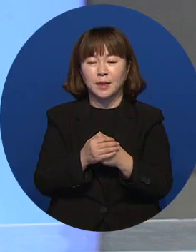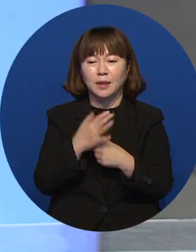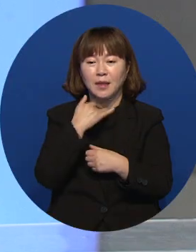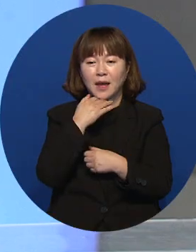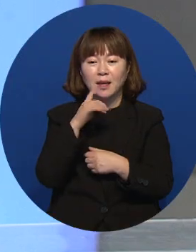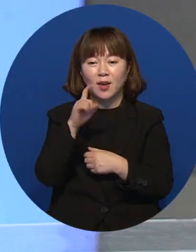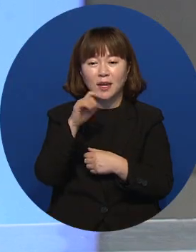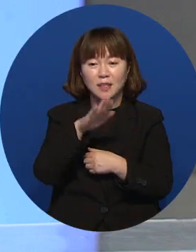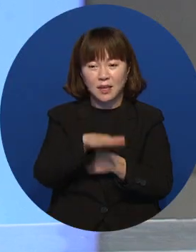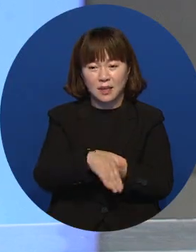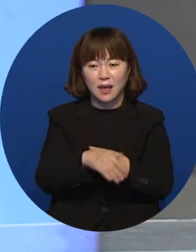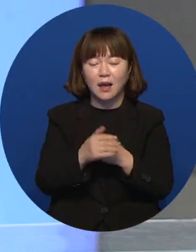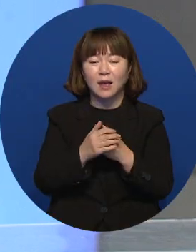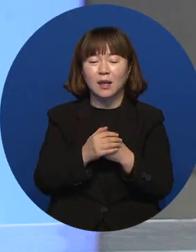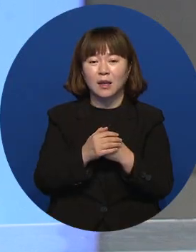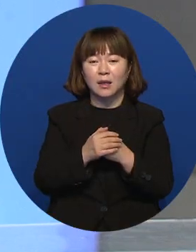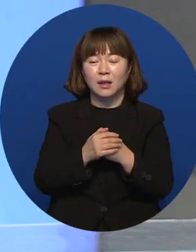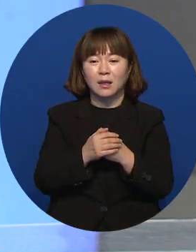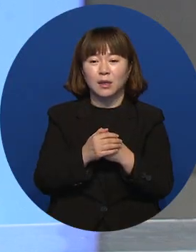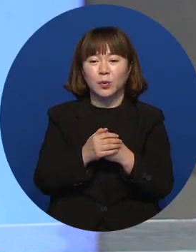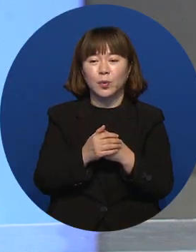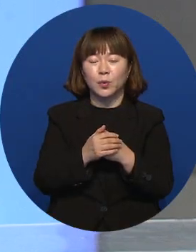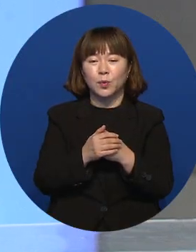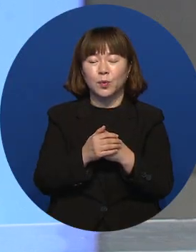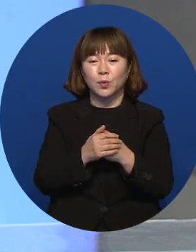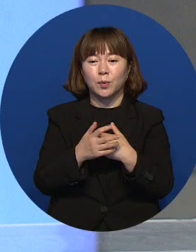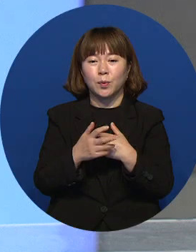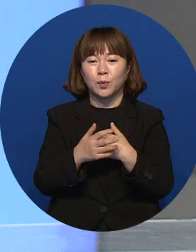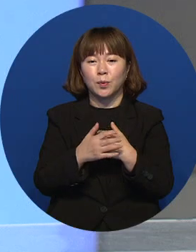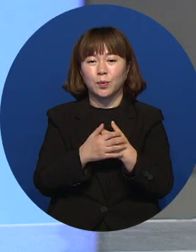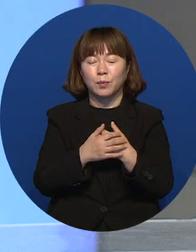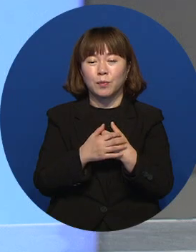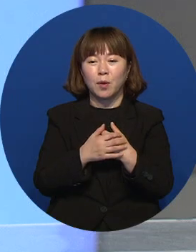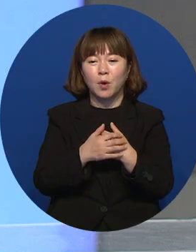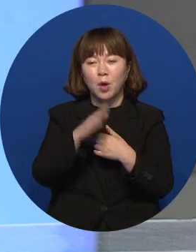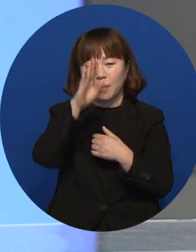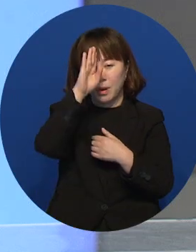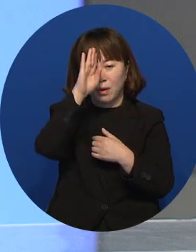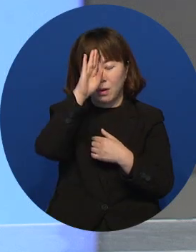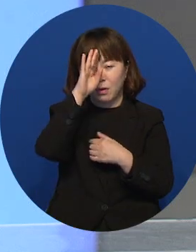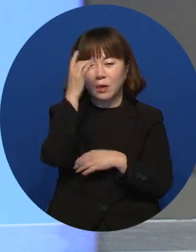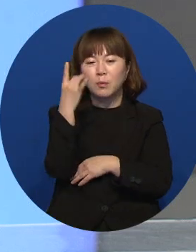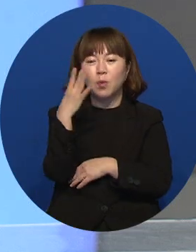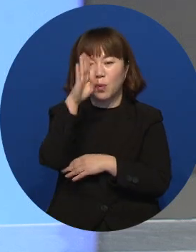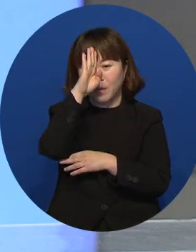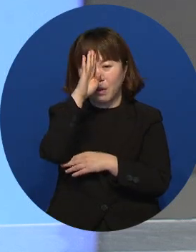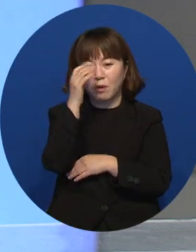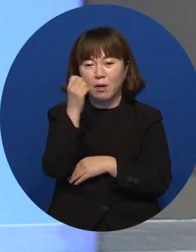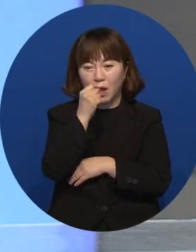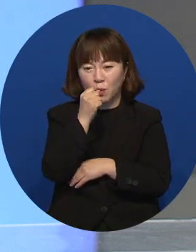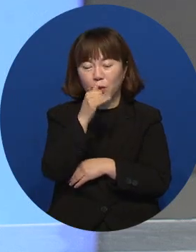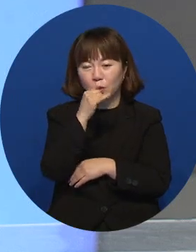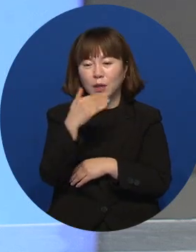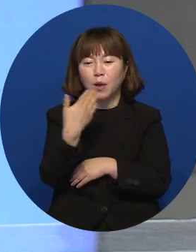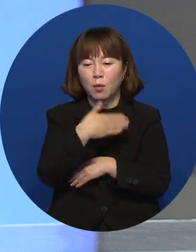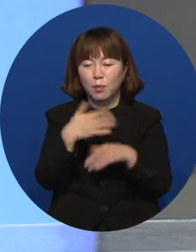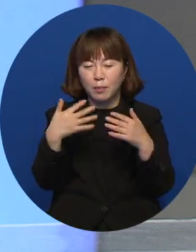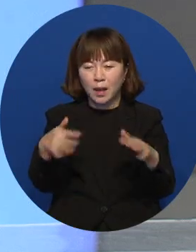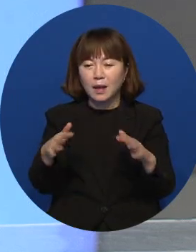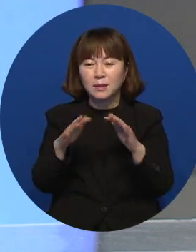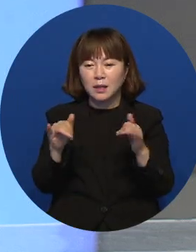라든가 아니면 제 의학적으로 접종 부탁하는 건데 뭐 혈소판 문제라든가 또는 워낙 몸이 상태가 안 좋은 분들